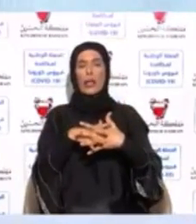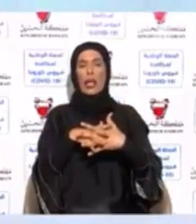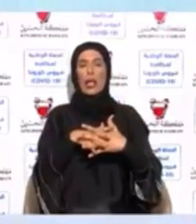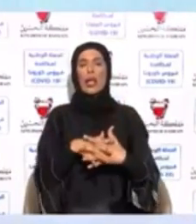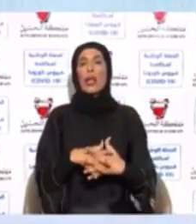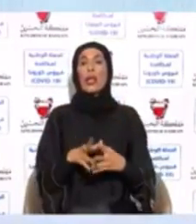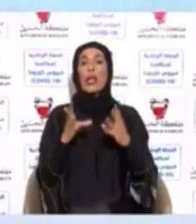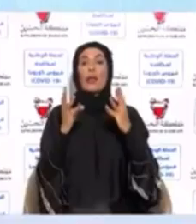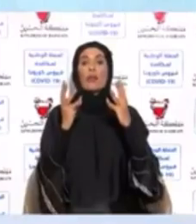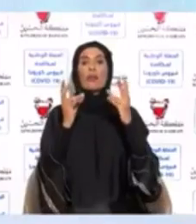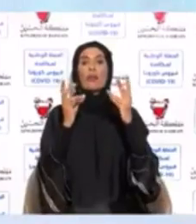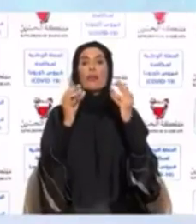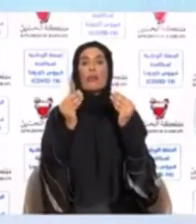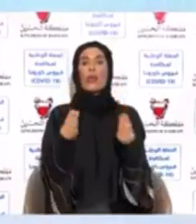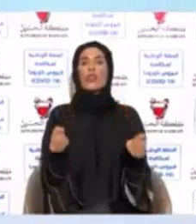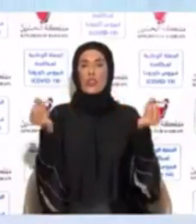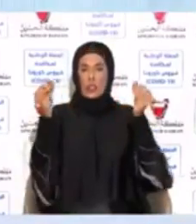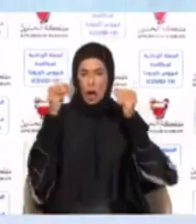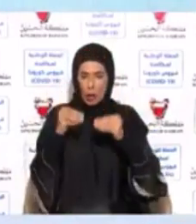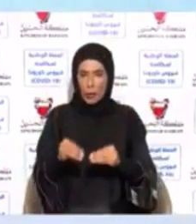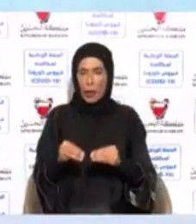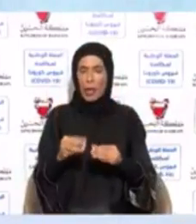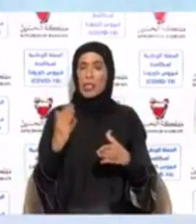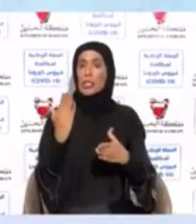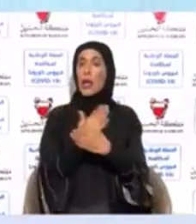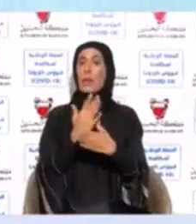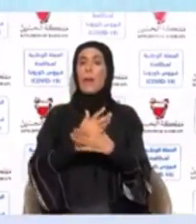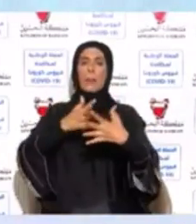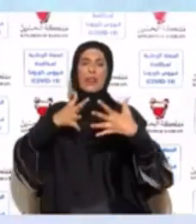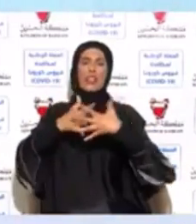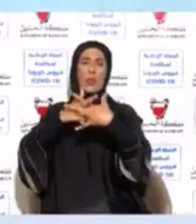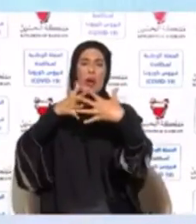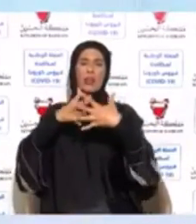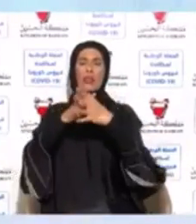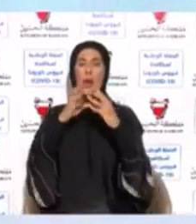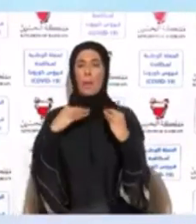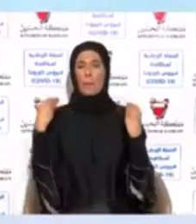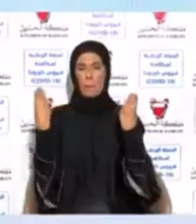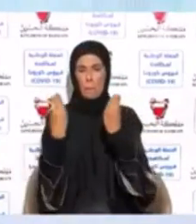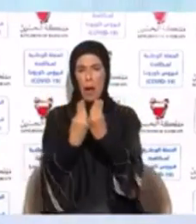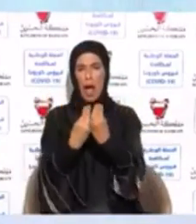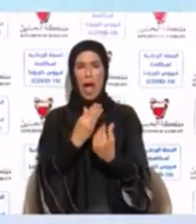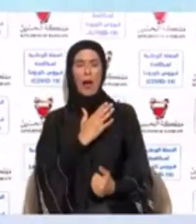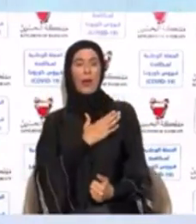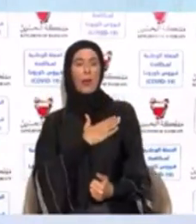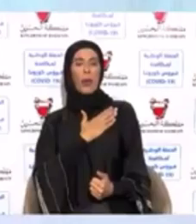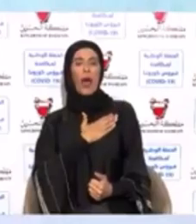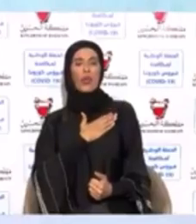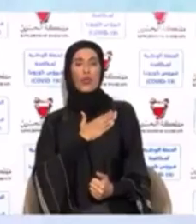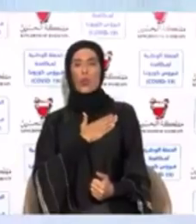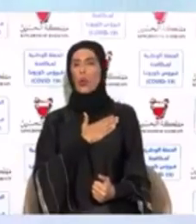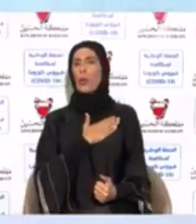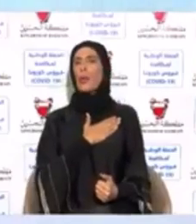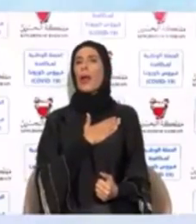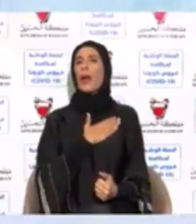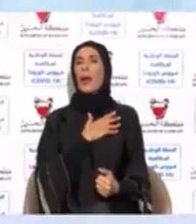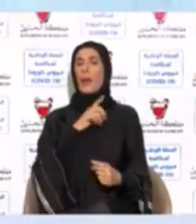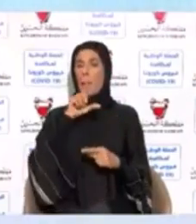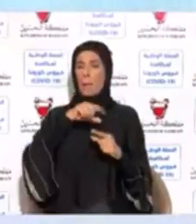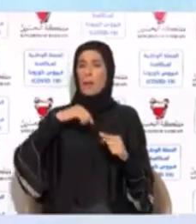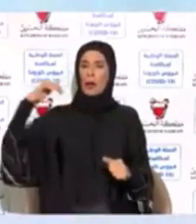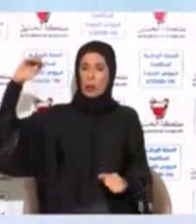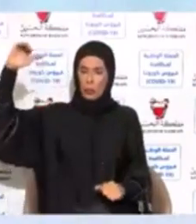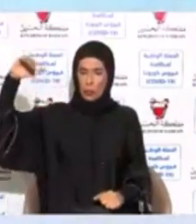قبل أسبوعين مع تزامنها مع عاشوراء. نسبة طبعا بالنسبة إلى القادمين